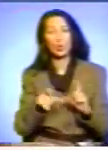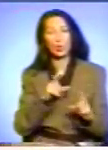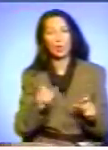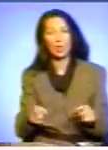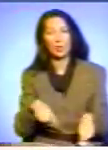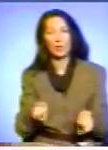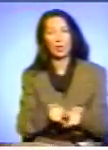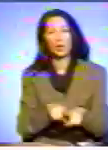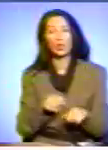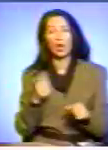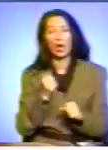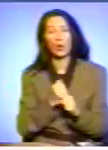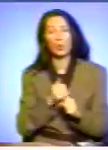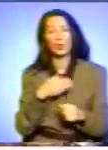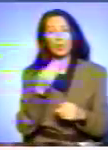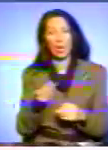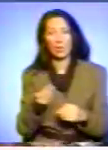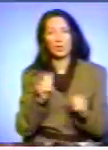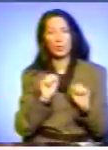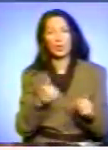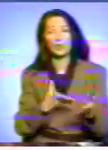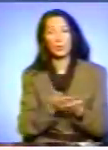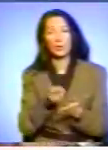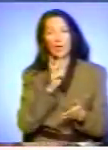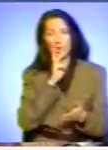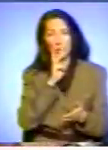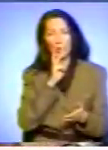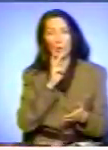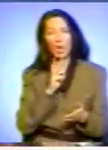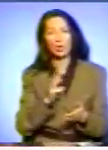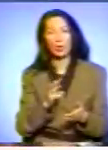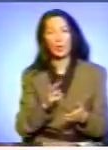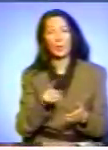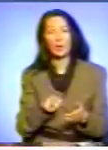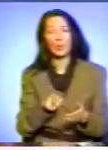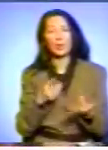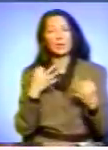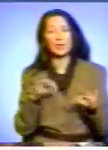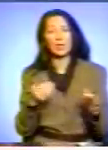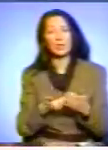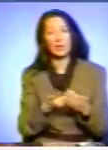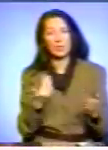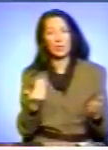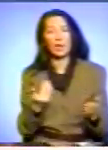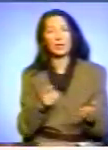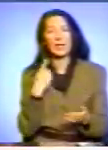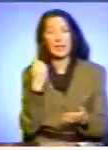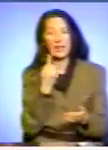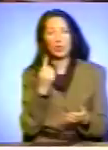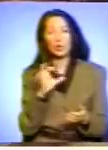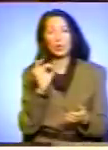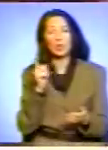також роботодавець може виплатити заробітну плату, причому звільняється від сплати єдиного соціального внеску